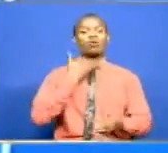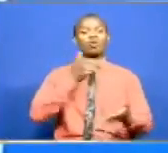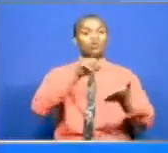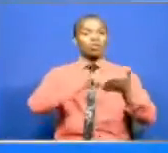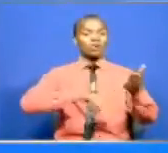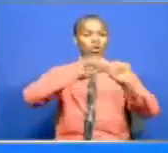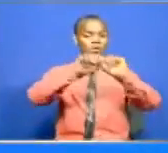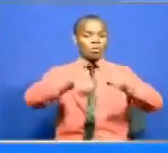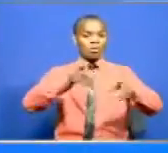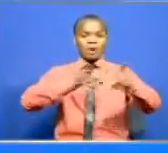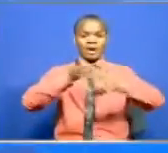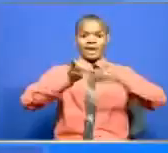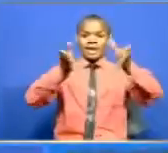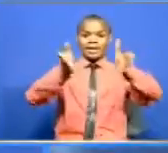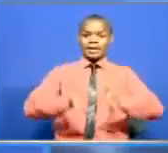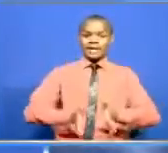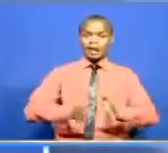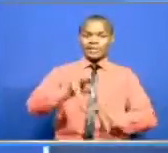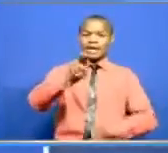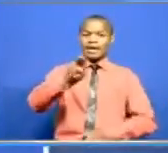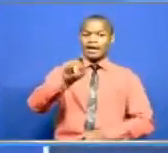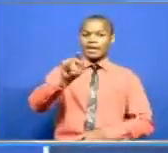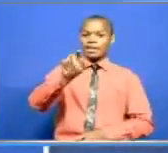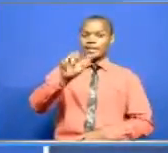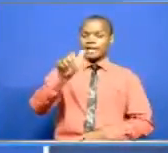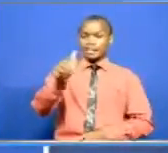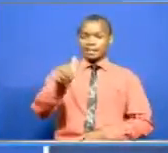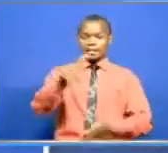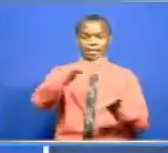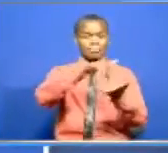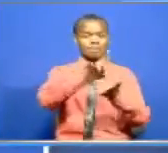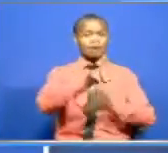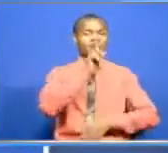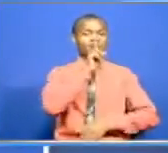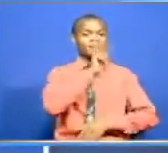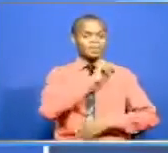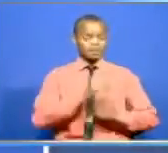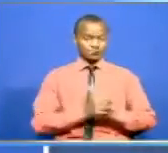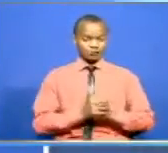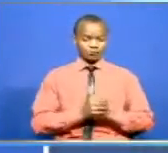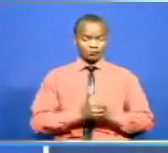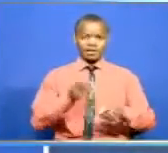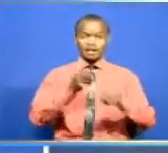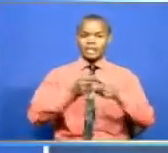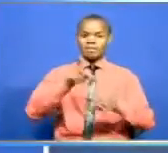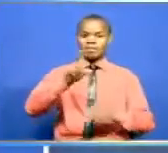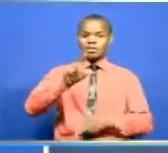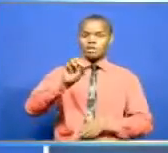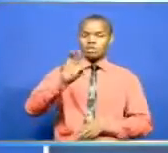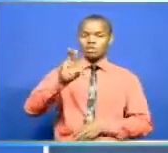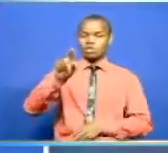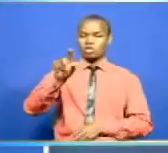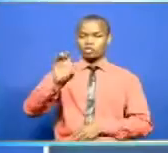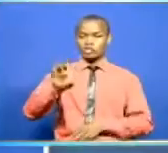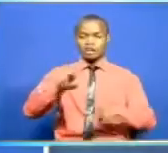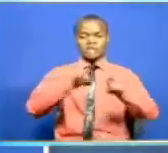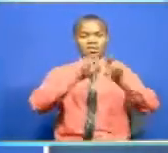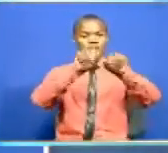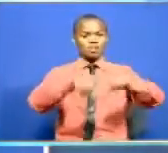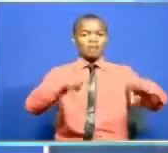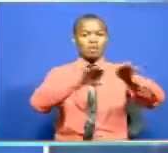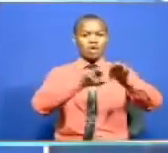mkuu wa halmashauri ya kitaifa ya uchukuzi na usalama barabarani NTSA George Njao, pamoja na kuvunjwa kwa halmashauri